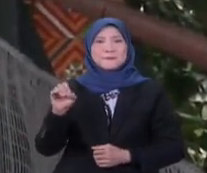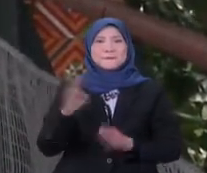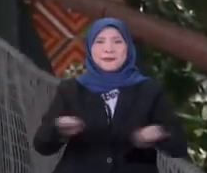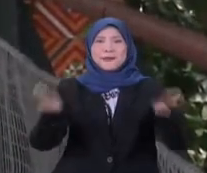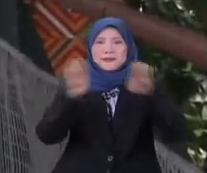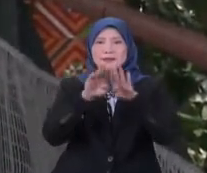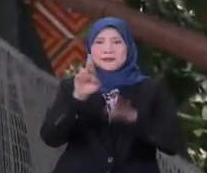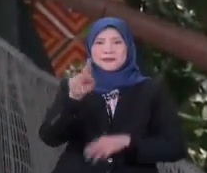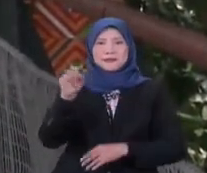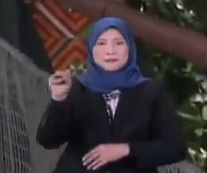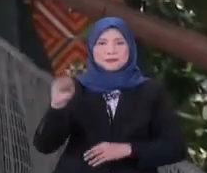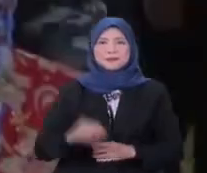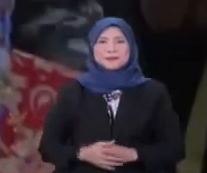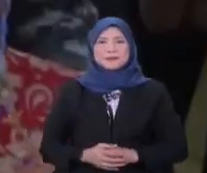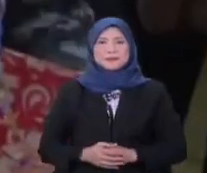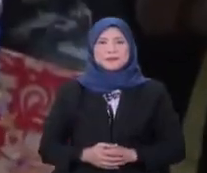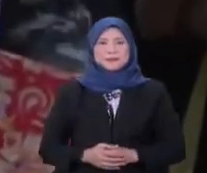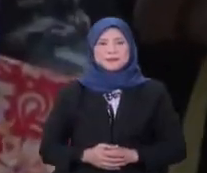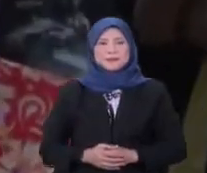RTM.